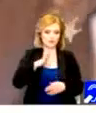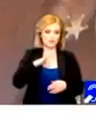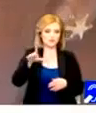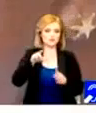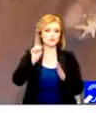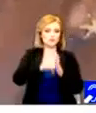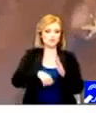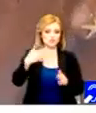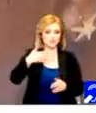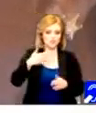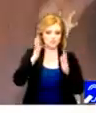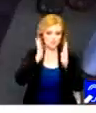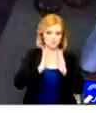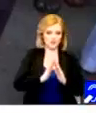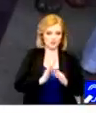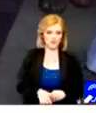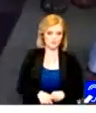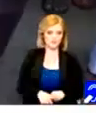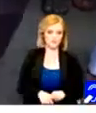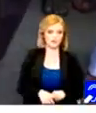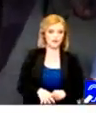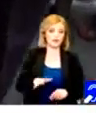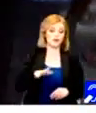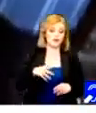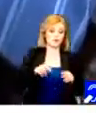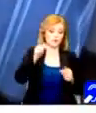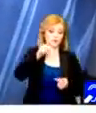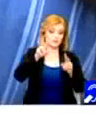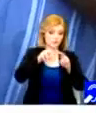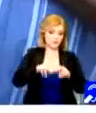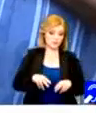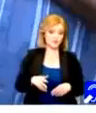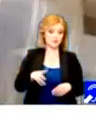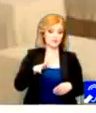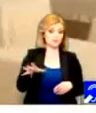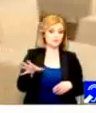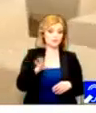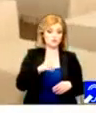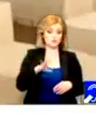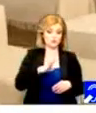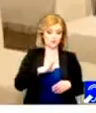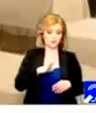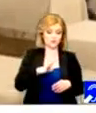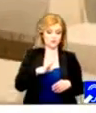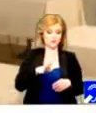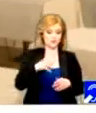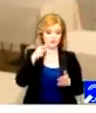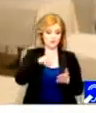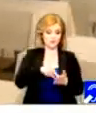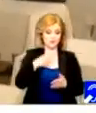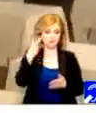Ministrul adjunct al apărării din Sri Lanka a transmis Parlamentului că, potrivit anchetei, în spatele atentatelor au fost 2 grupări islamiste